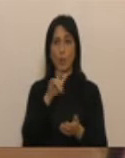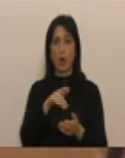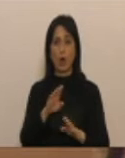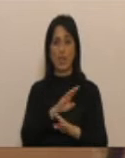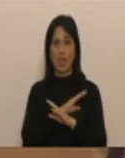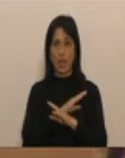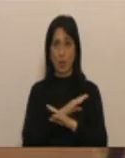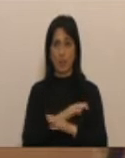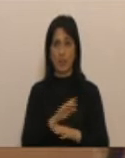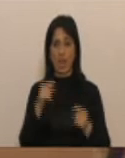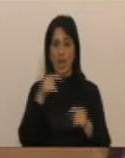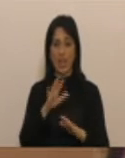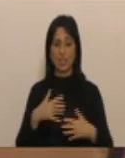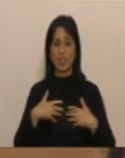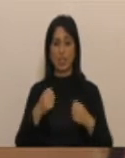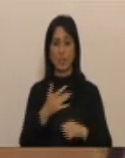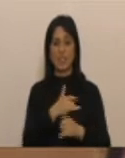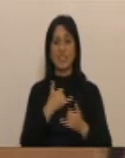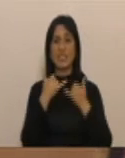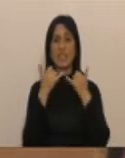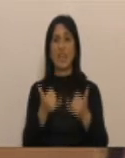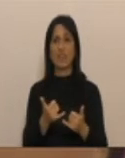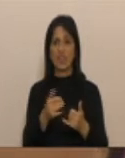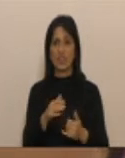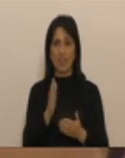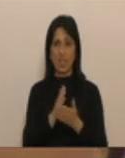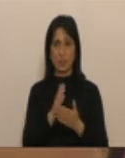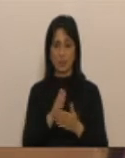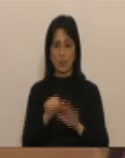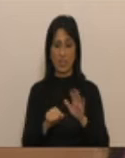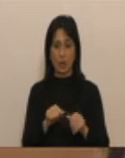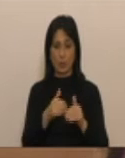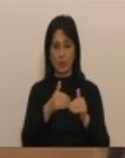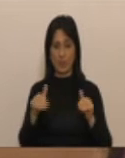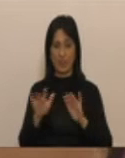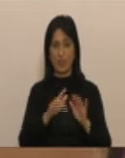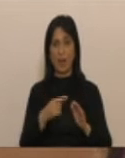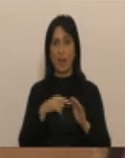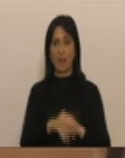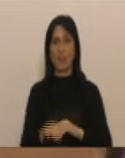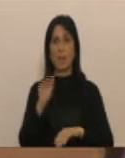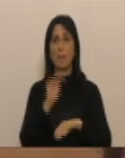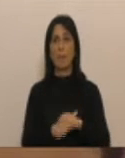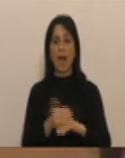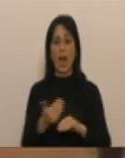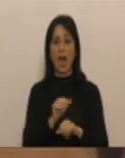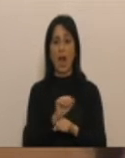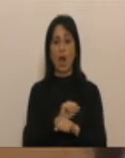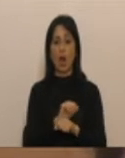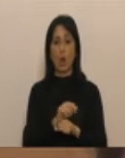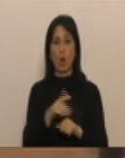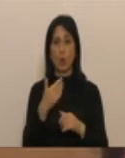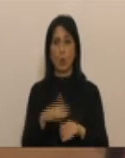დაიღუპა არასათანადო ჯანდაცვის სერვისების არსებობის და საოკუპაციო ვითარების გამო და ფაქტიურად ახალგორი, რომელიც